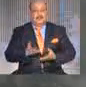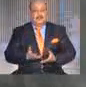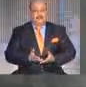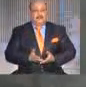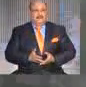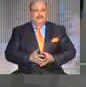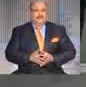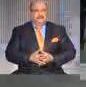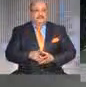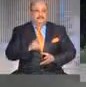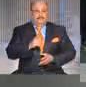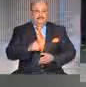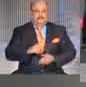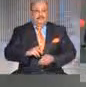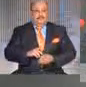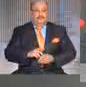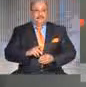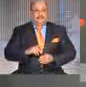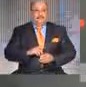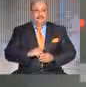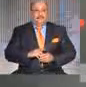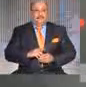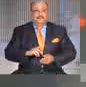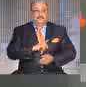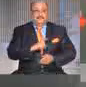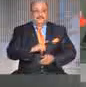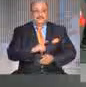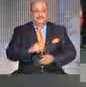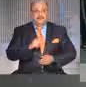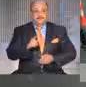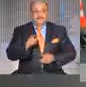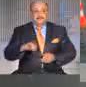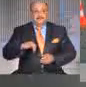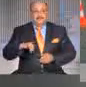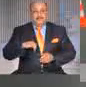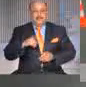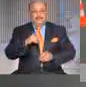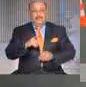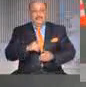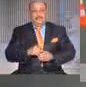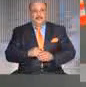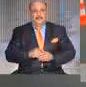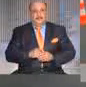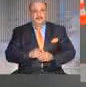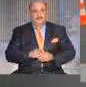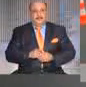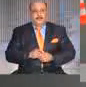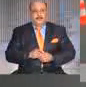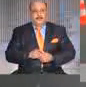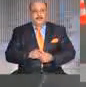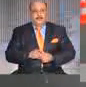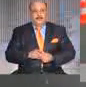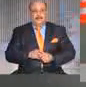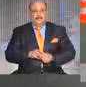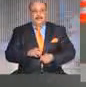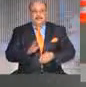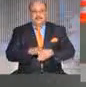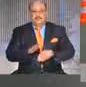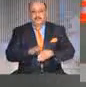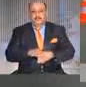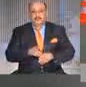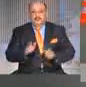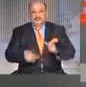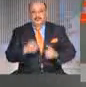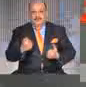تشهد مدينة مدنين حركية مرورية مكثفة، ما جعل حاصلة حوادث الطرقات تتزايد من سنة إلى أخرى. هذا